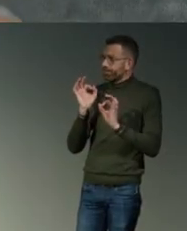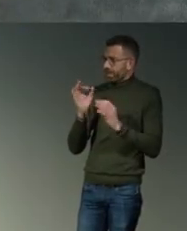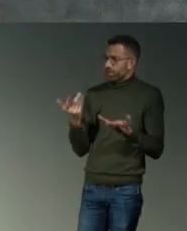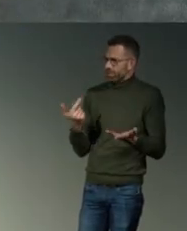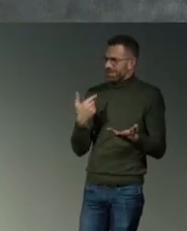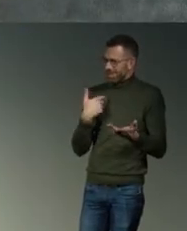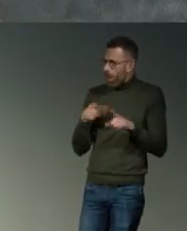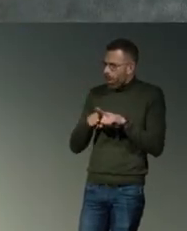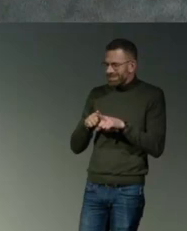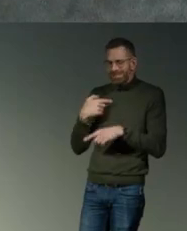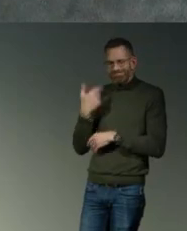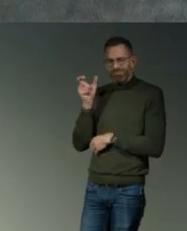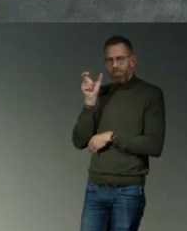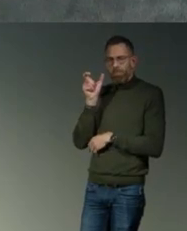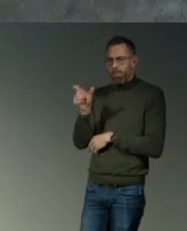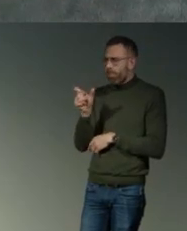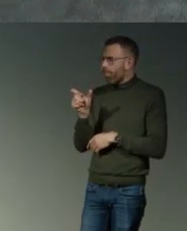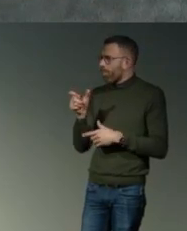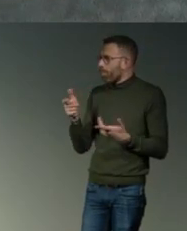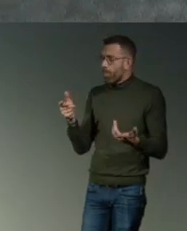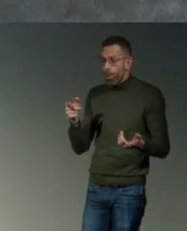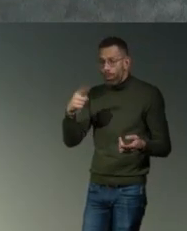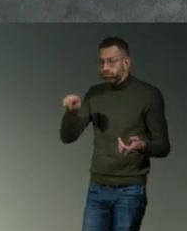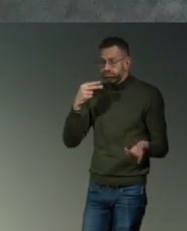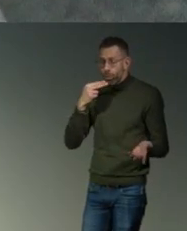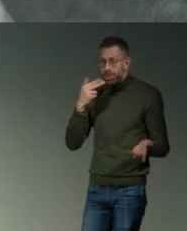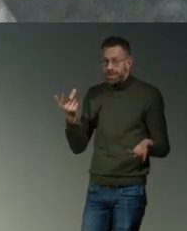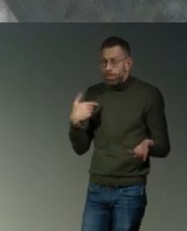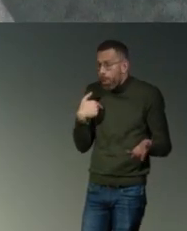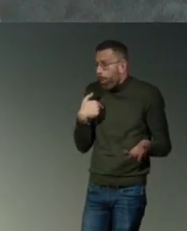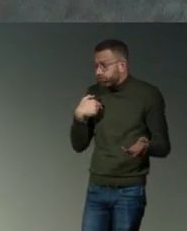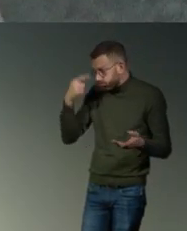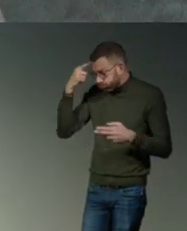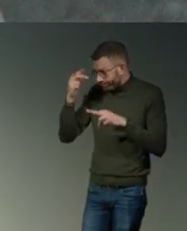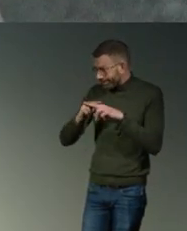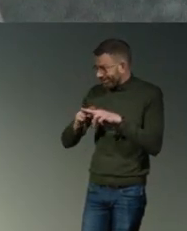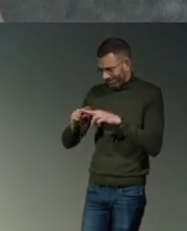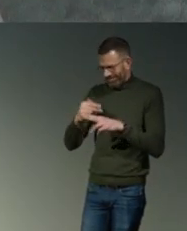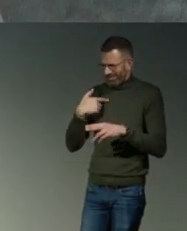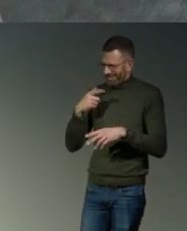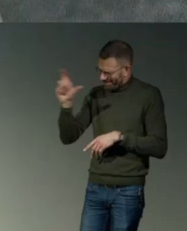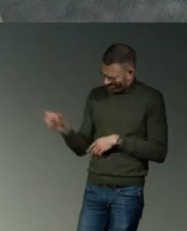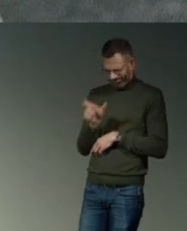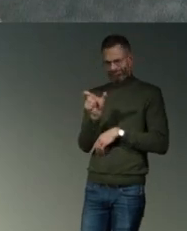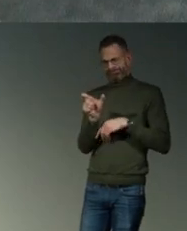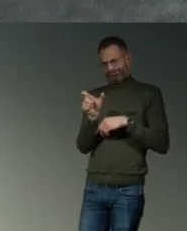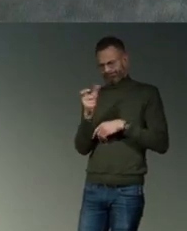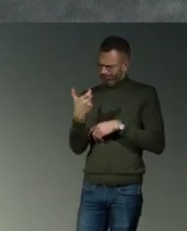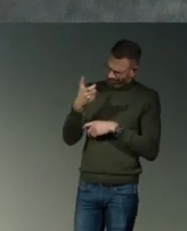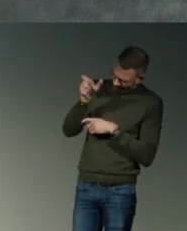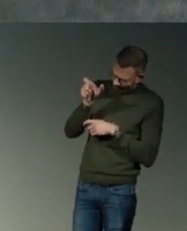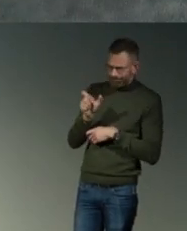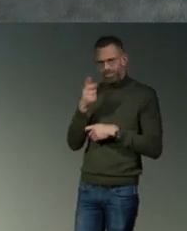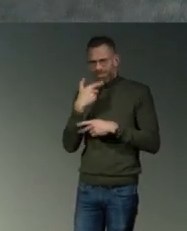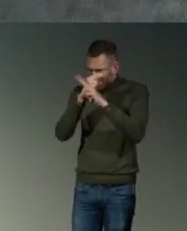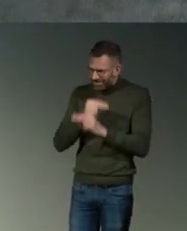de revenir sur des mots qu'on utilise sans vraiment y penser, et d'aller revoir leur définition.